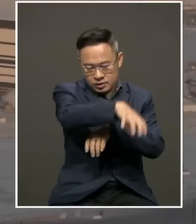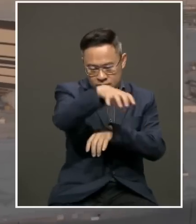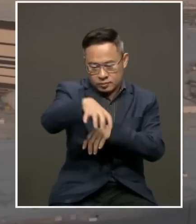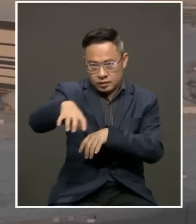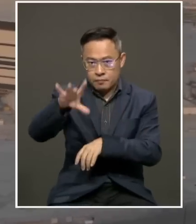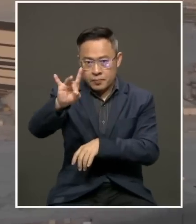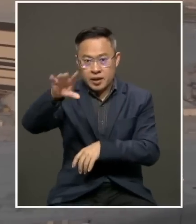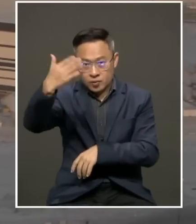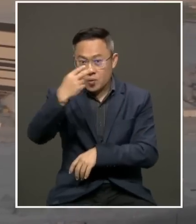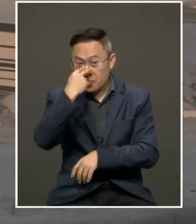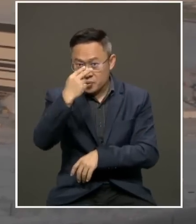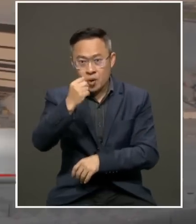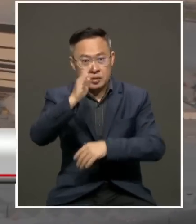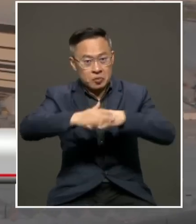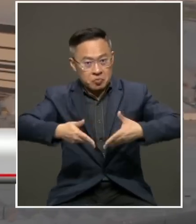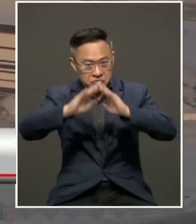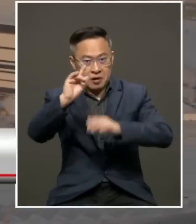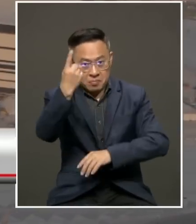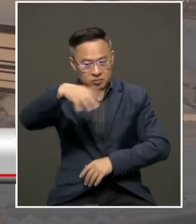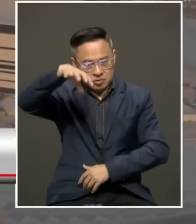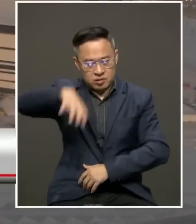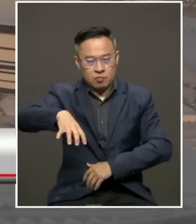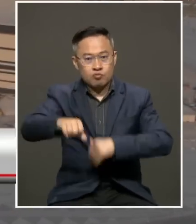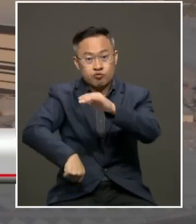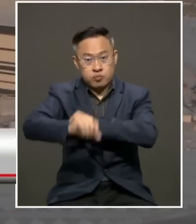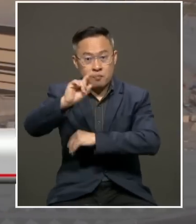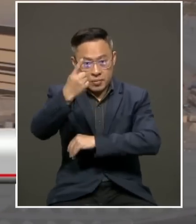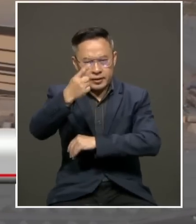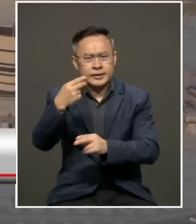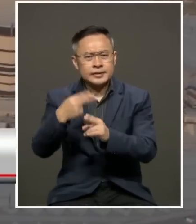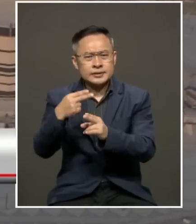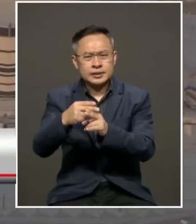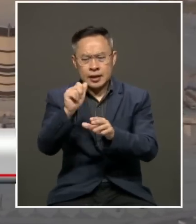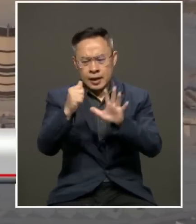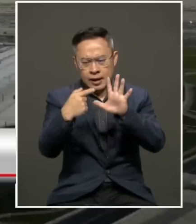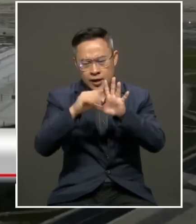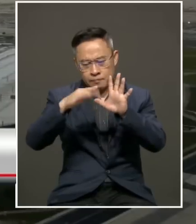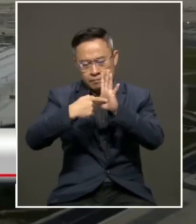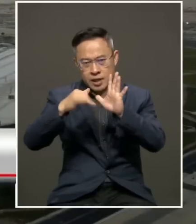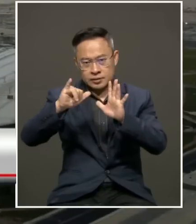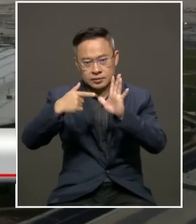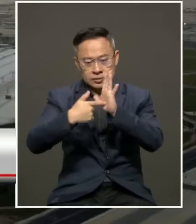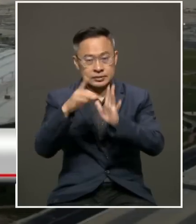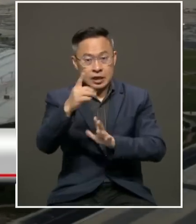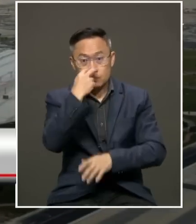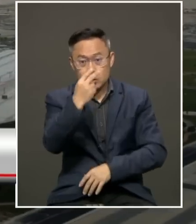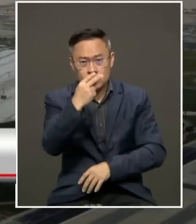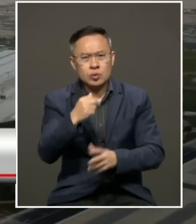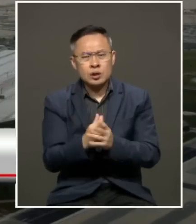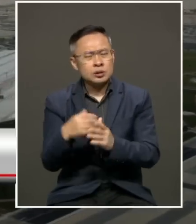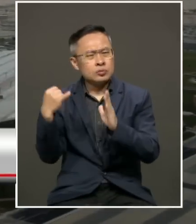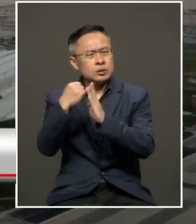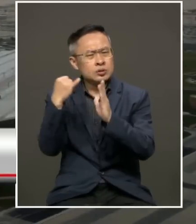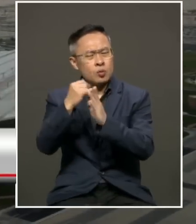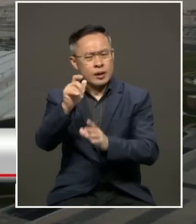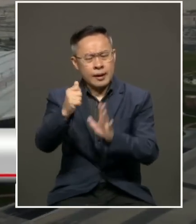ให้คุณผู้ชมได้รู้จักกันนะฮะเริ่มจากสนามแรกครับสนาม albaya stadiumครับสนามนี้คุณผู้ชมครับตั้งอยู่ในเมืองอัลกอครับ